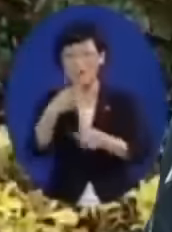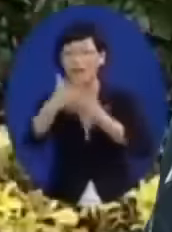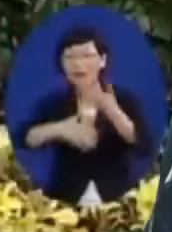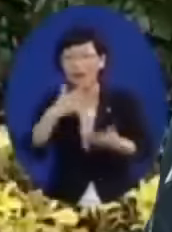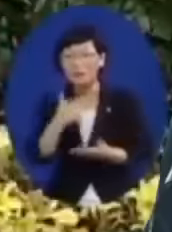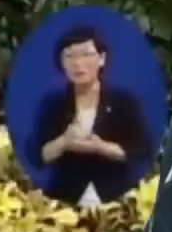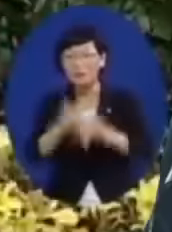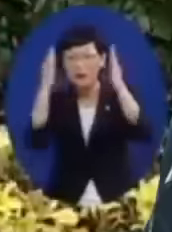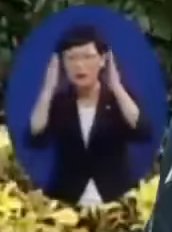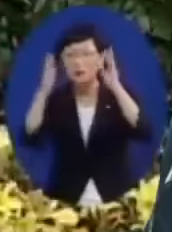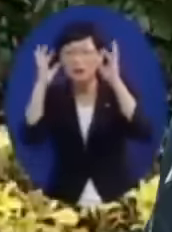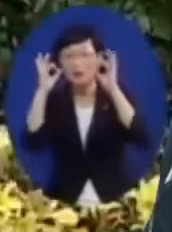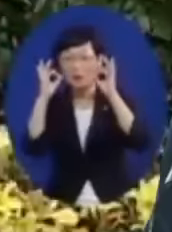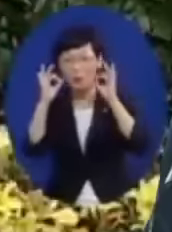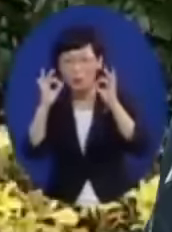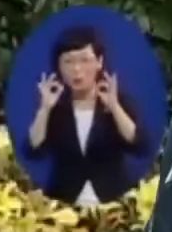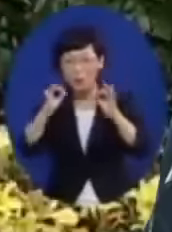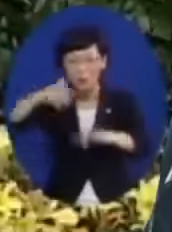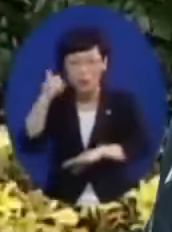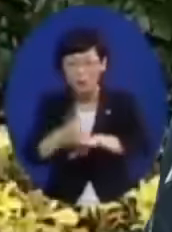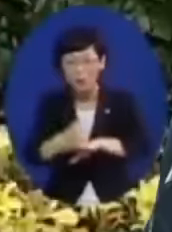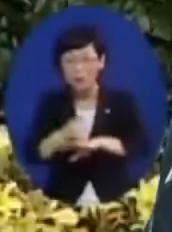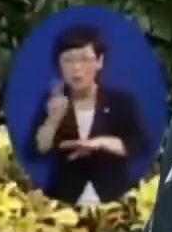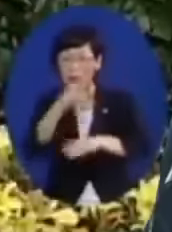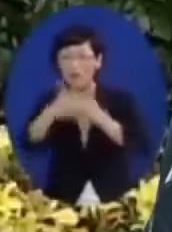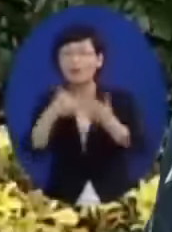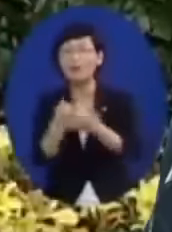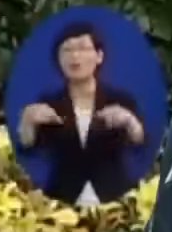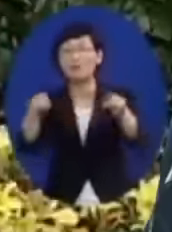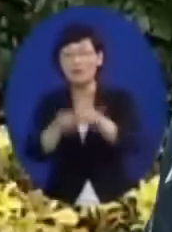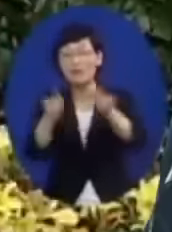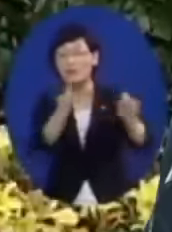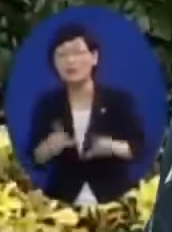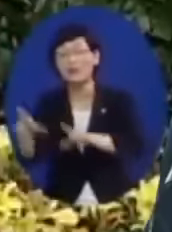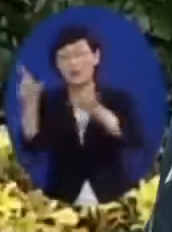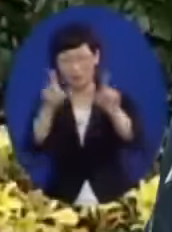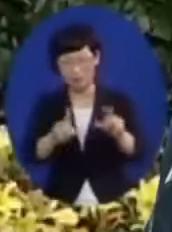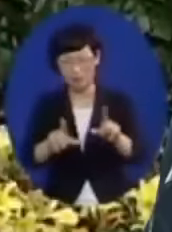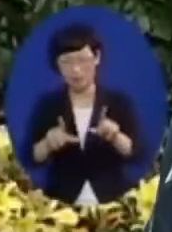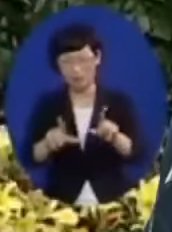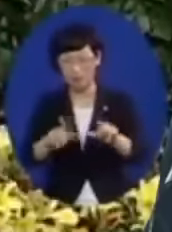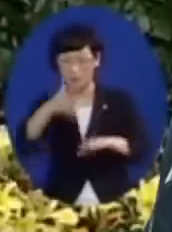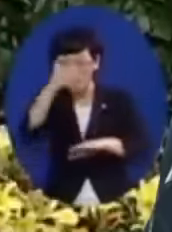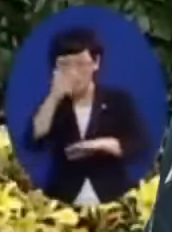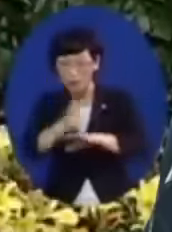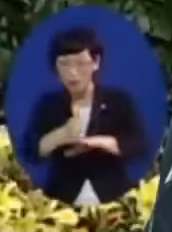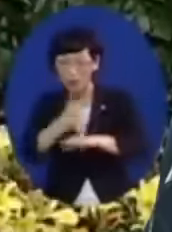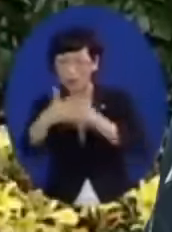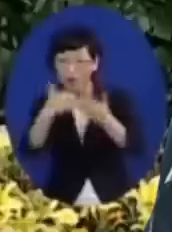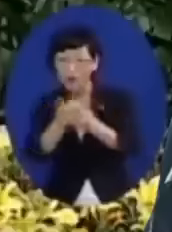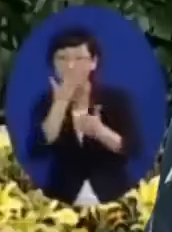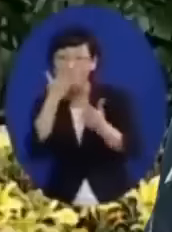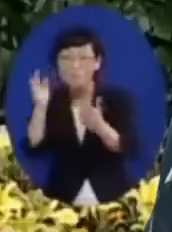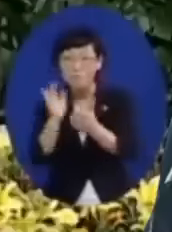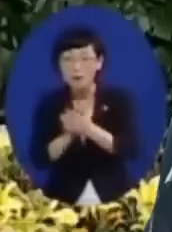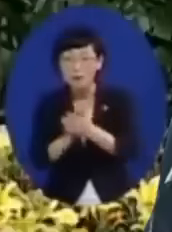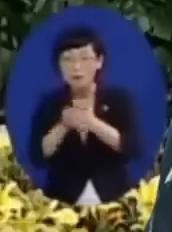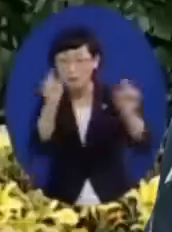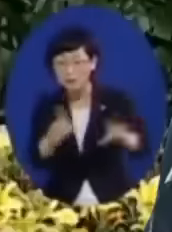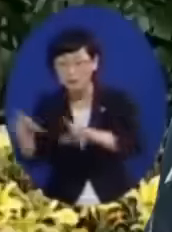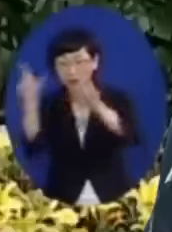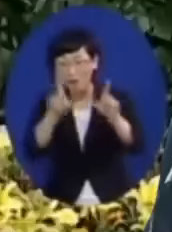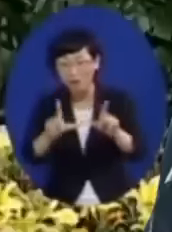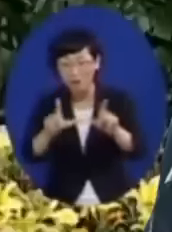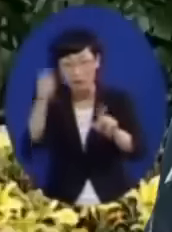하나님을 바라본 하나님과 함께 산 결과는 하나님 편에 서서 삶을 바라보고